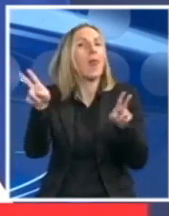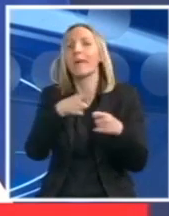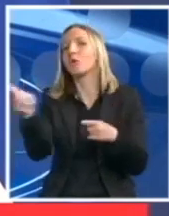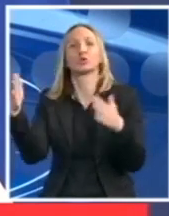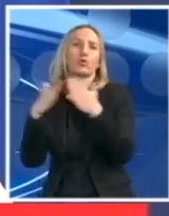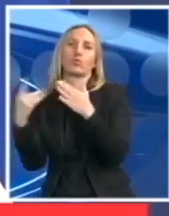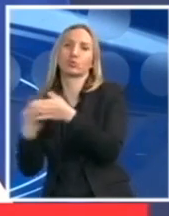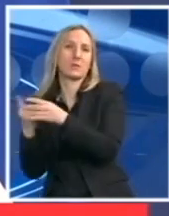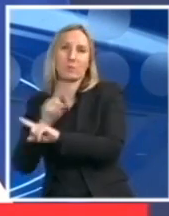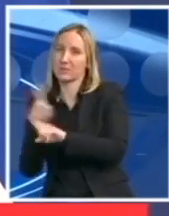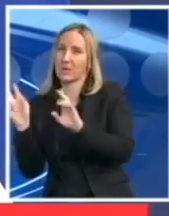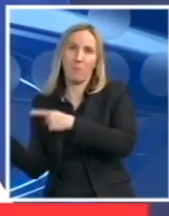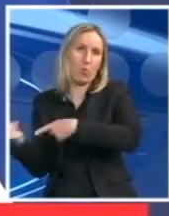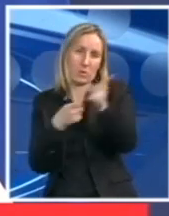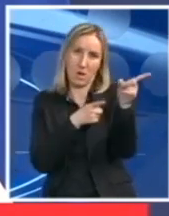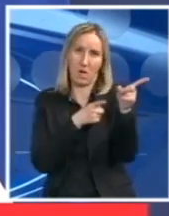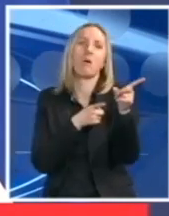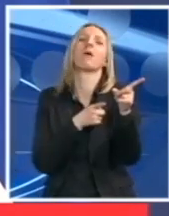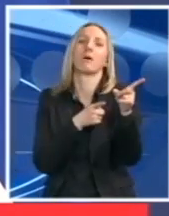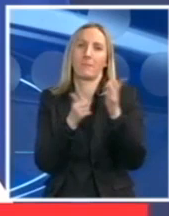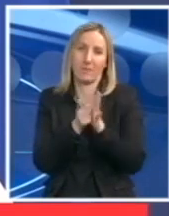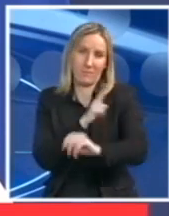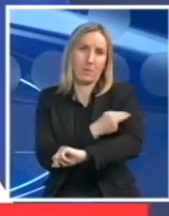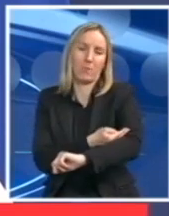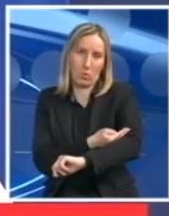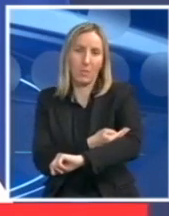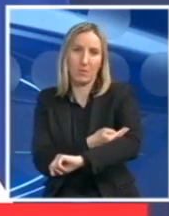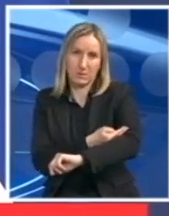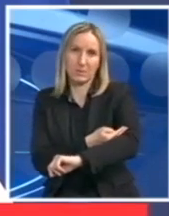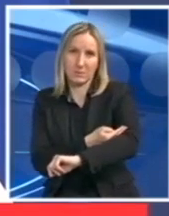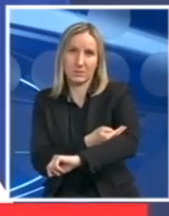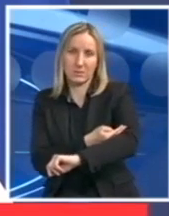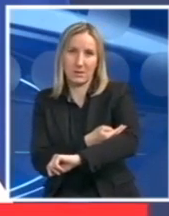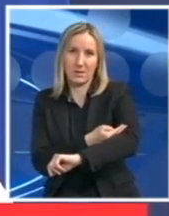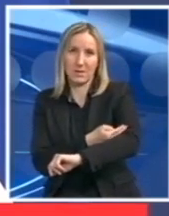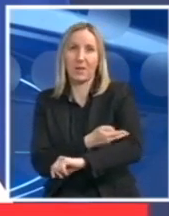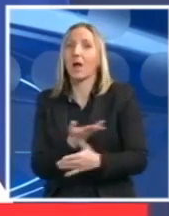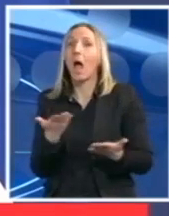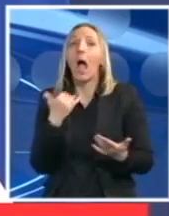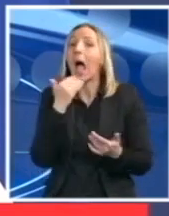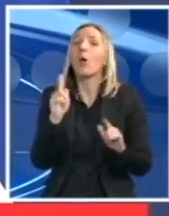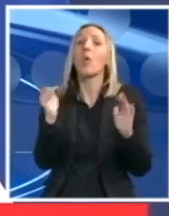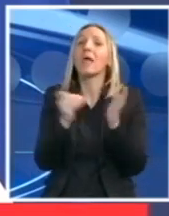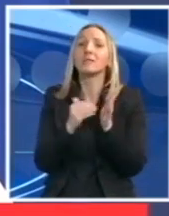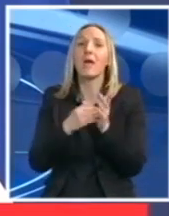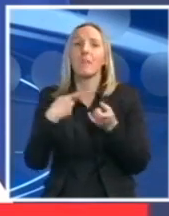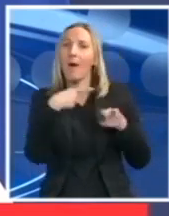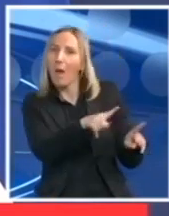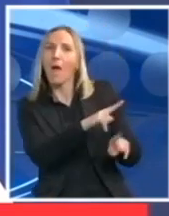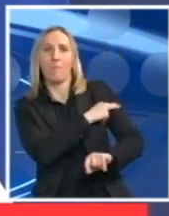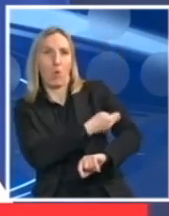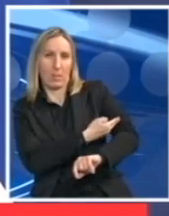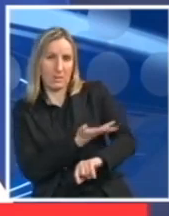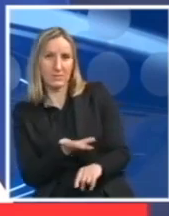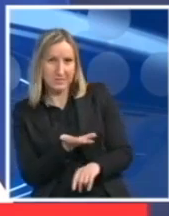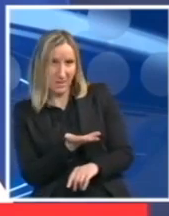ove infekcije, a gde je lekar procenio da je takvo stanje koje ne zahteva hospitalizaciju pa je bilo moguće